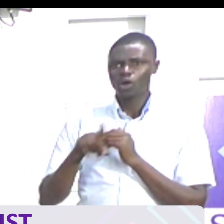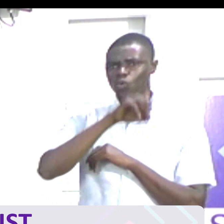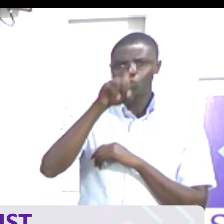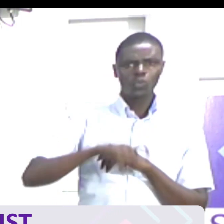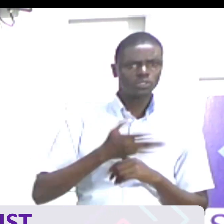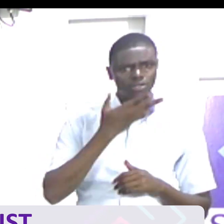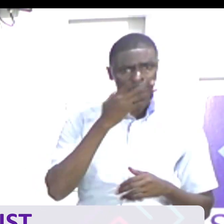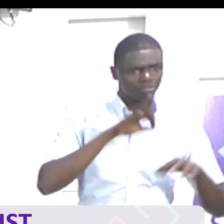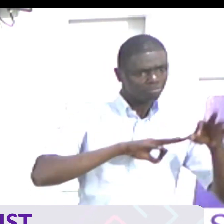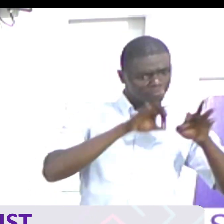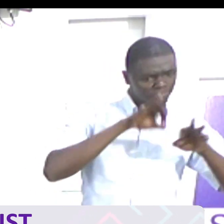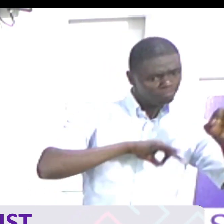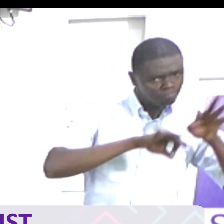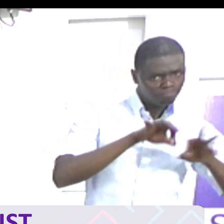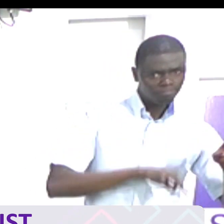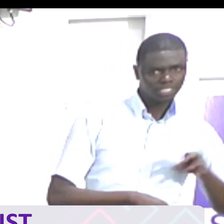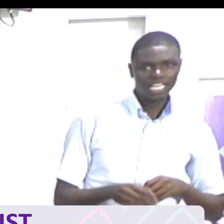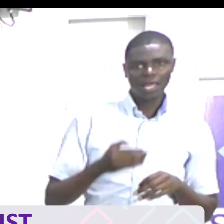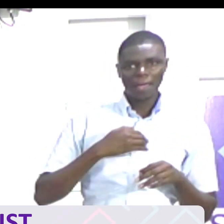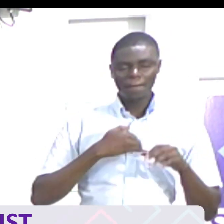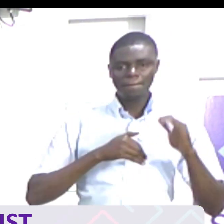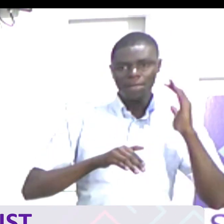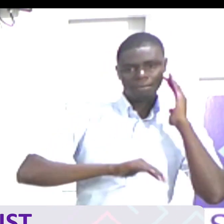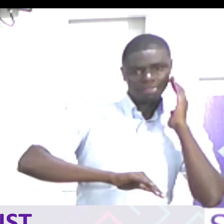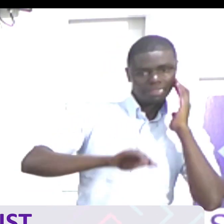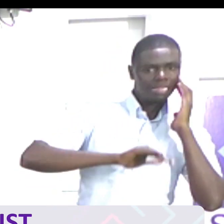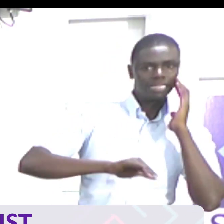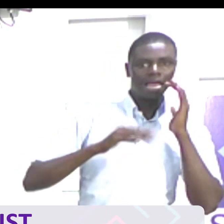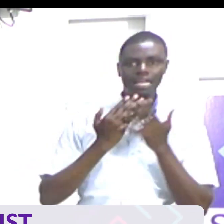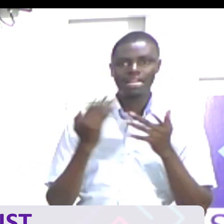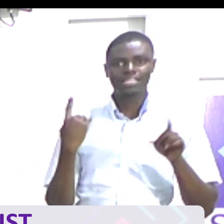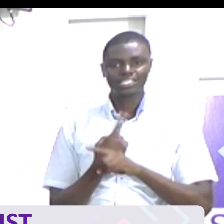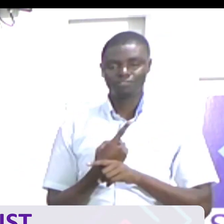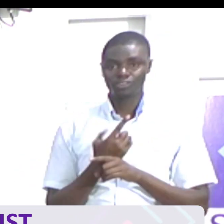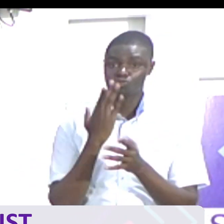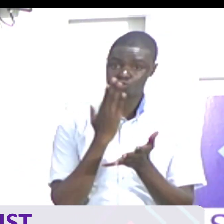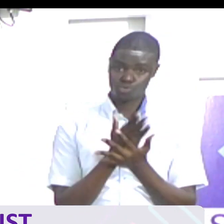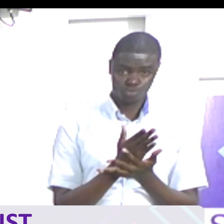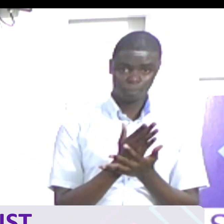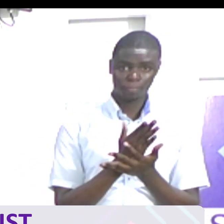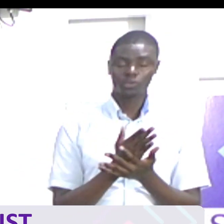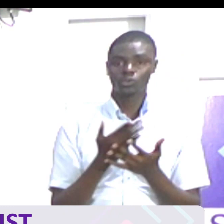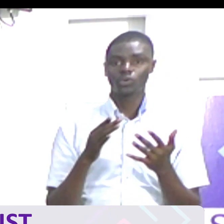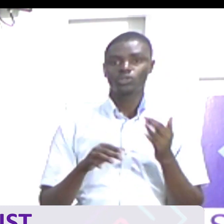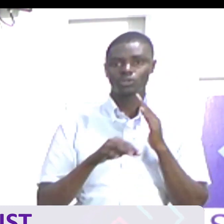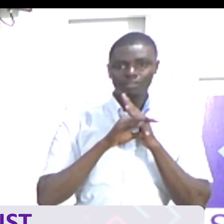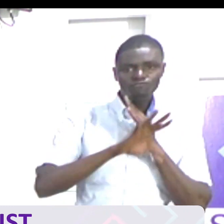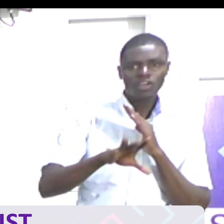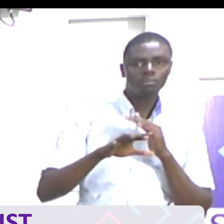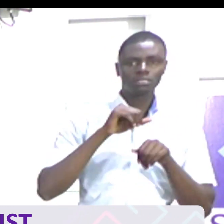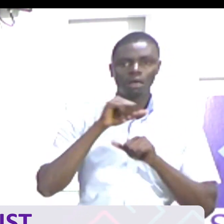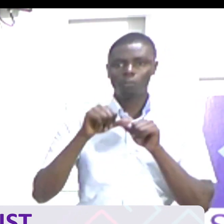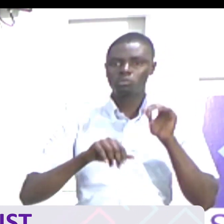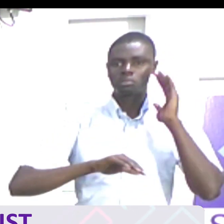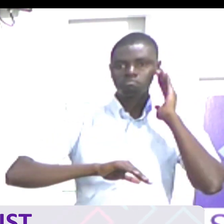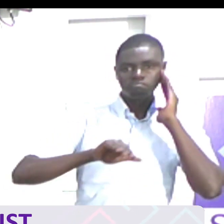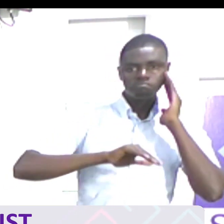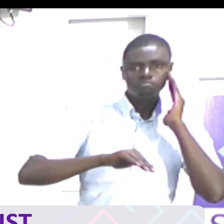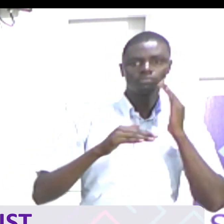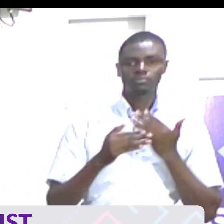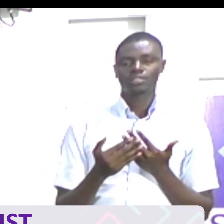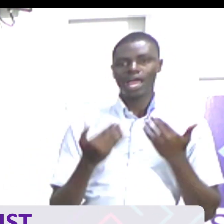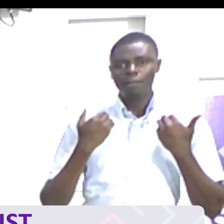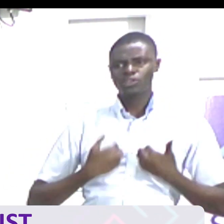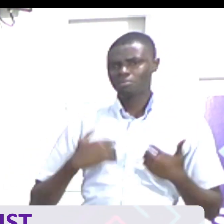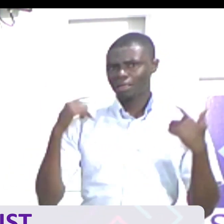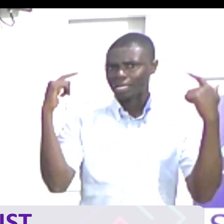na mtaexpond vizuri manze. Wewe ni selector pale mambo yako tofauti. Au sio? You know bobea sana nayo watu nakujua nayo. Unajua mtu anaweza